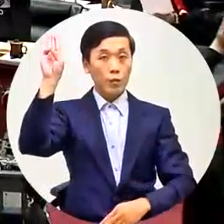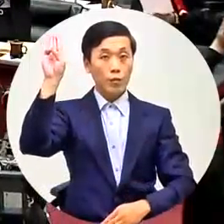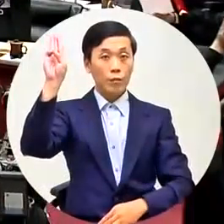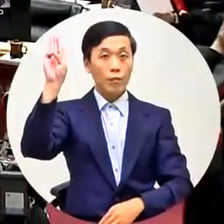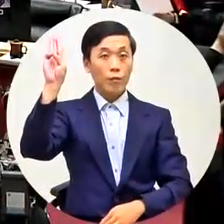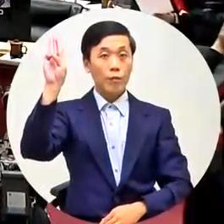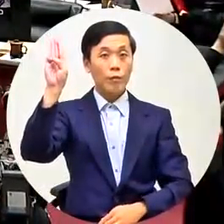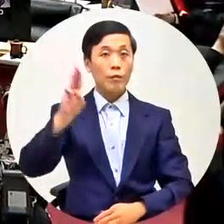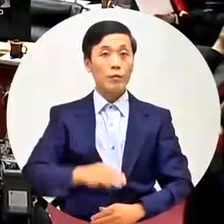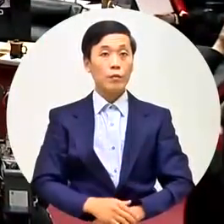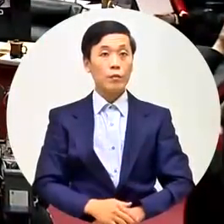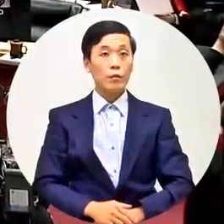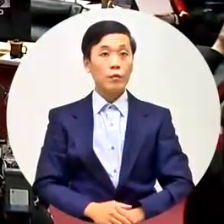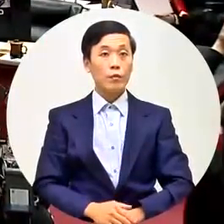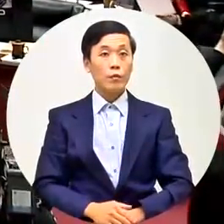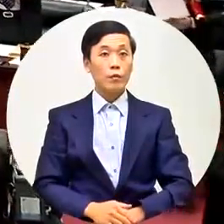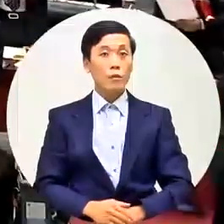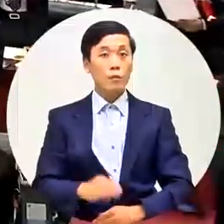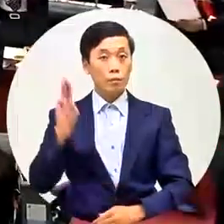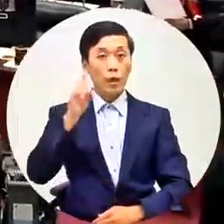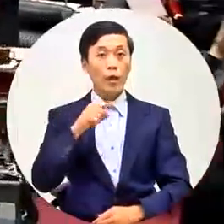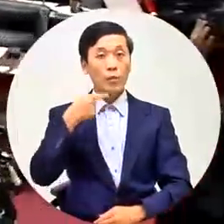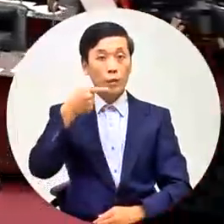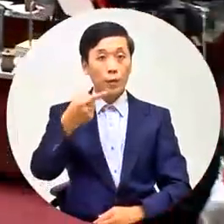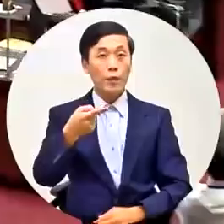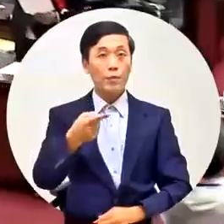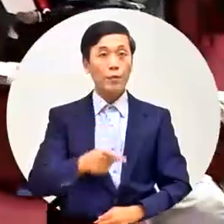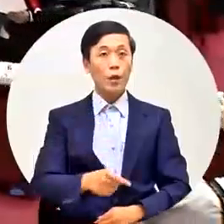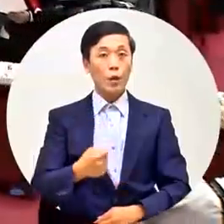誓词：予誓以至诚，